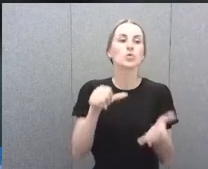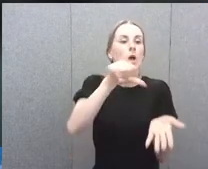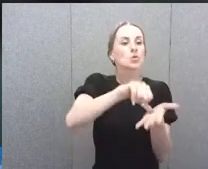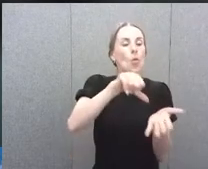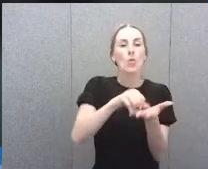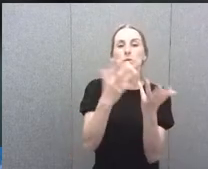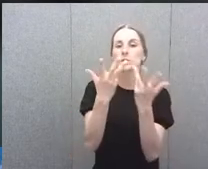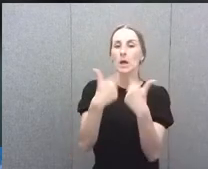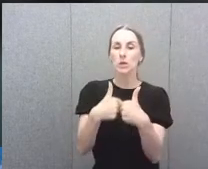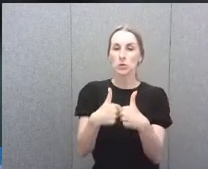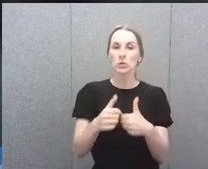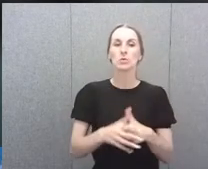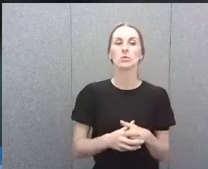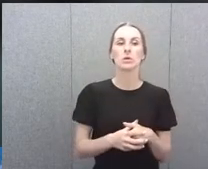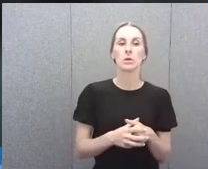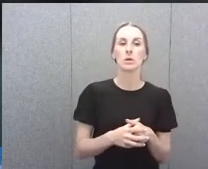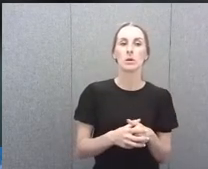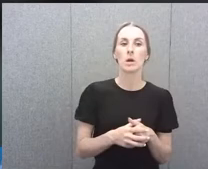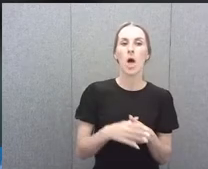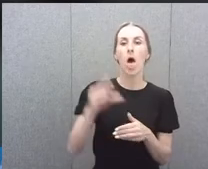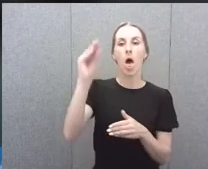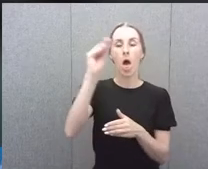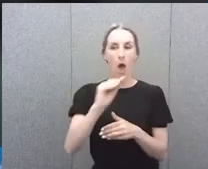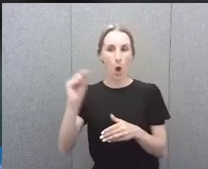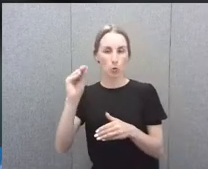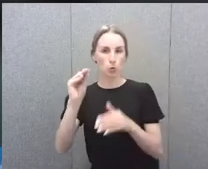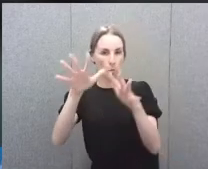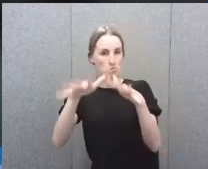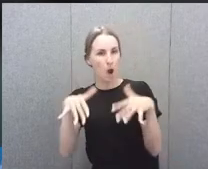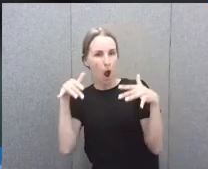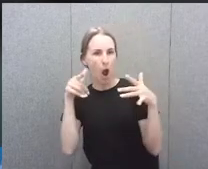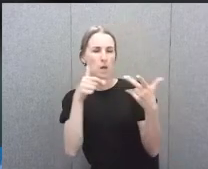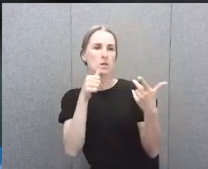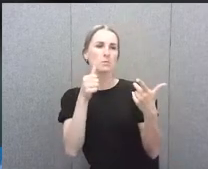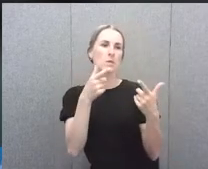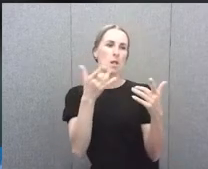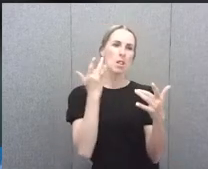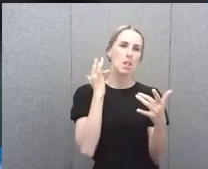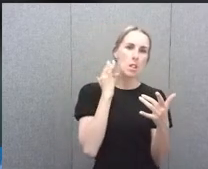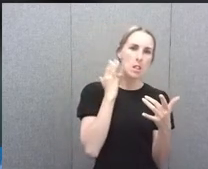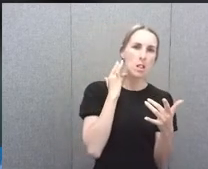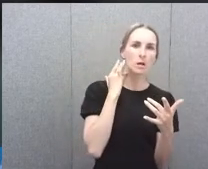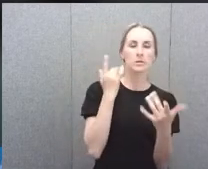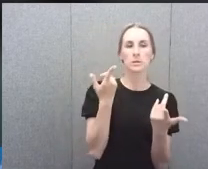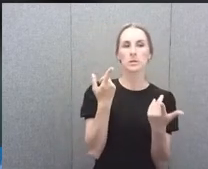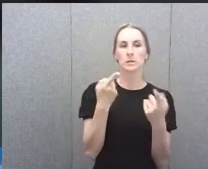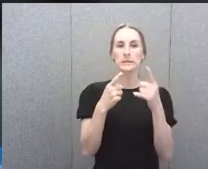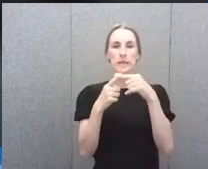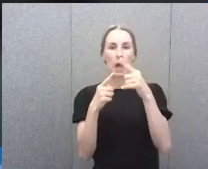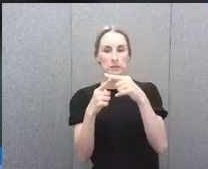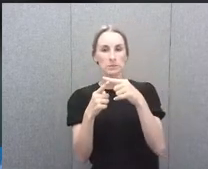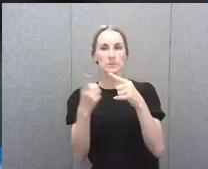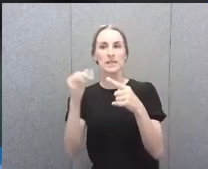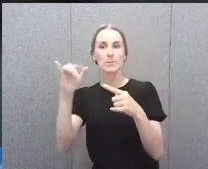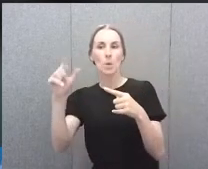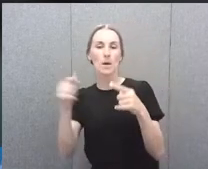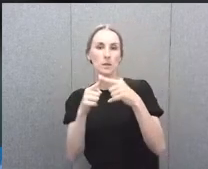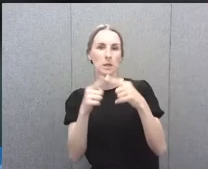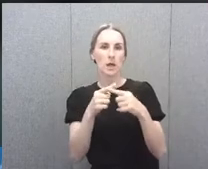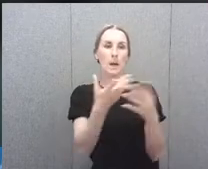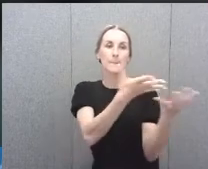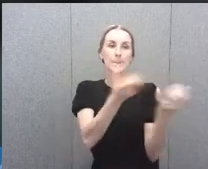Европейский парламент призвал рассмотреть этот вопрос, но дипломатическая служба Европейского Союза только